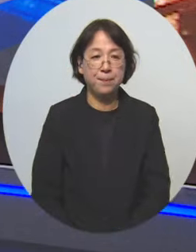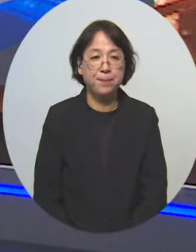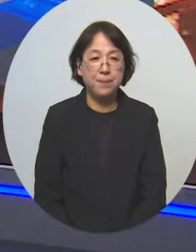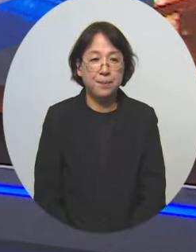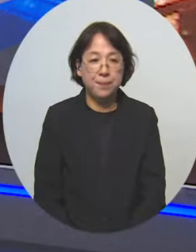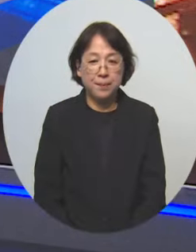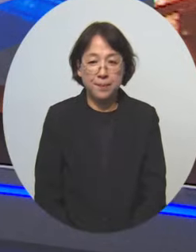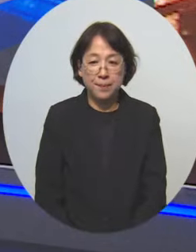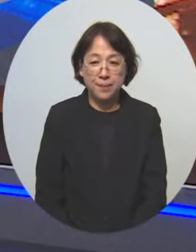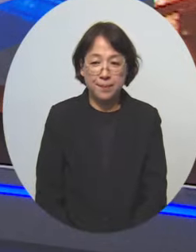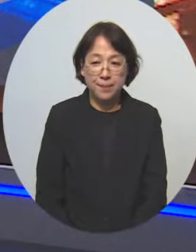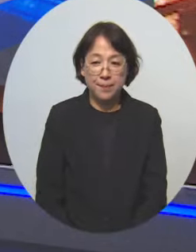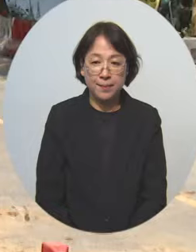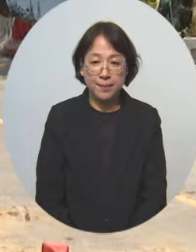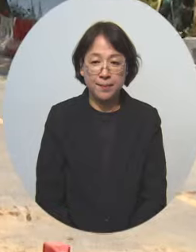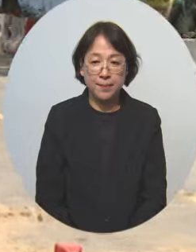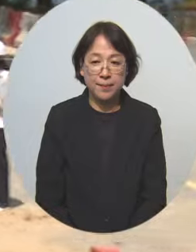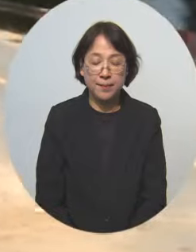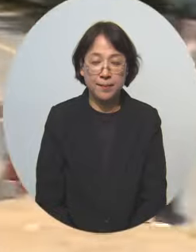취재했습니다.